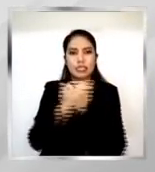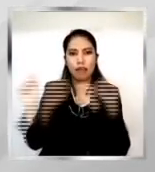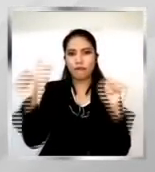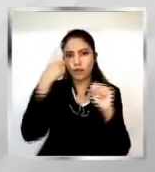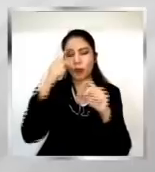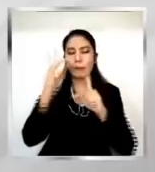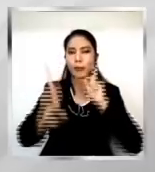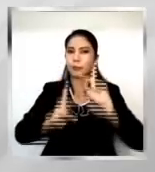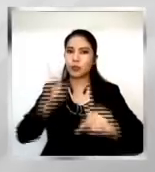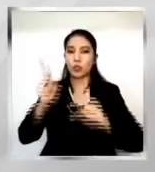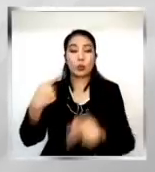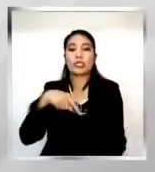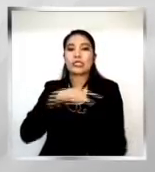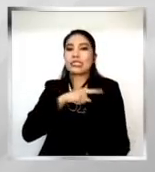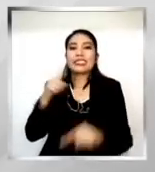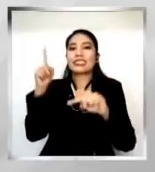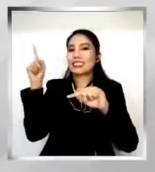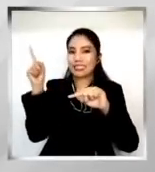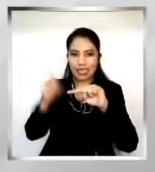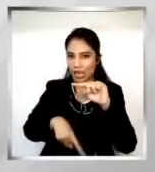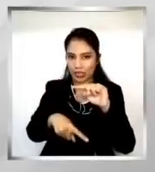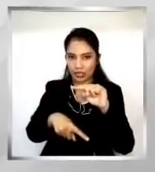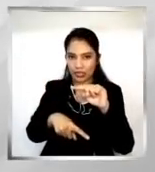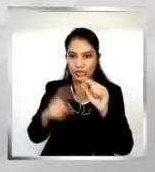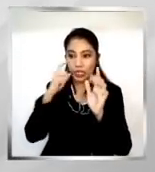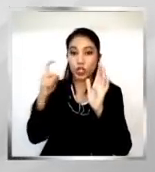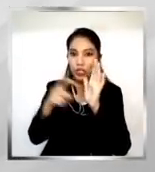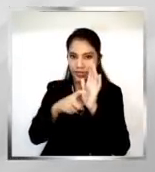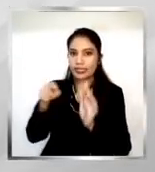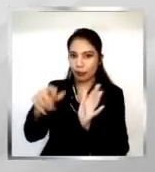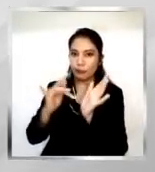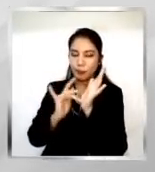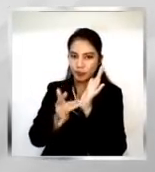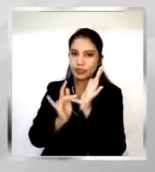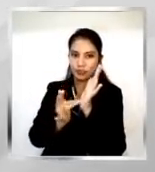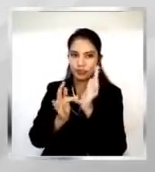actually recognize them. Sandra Aguinaldo, Nakatutok, 24 Oras.